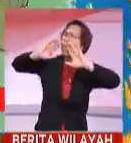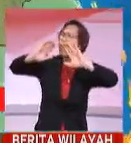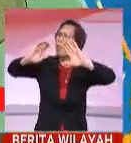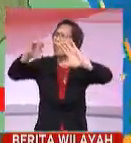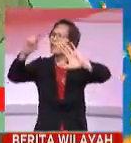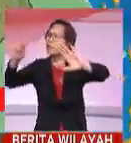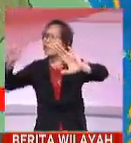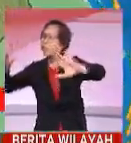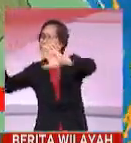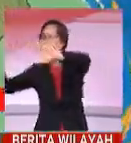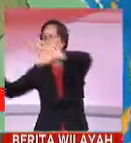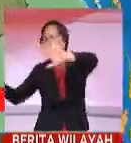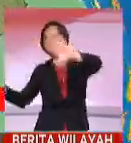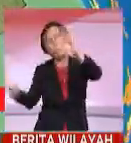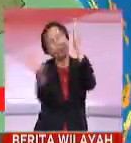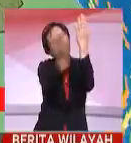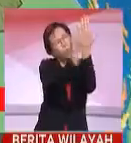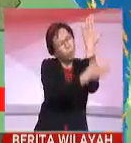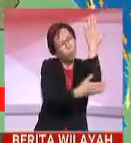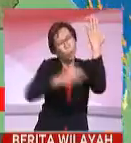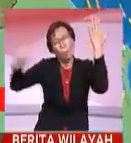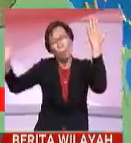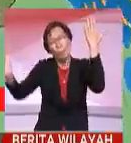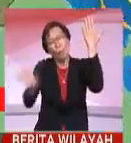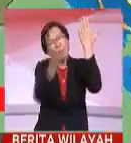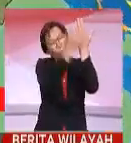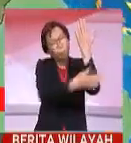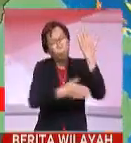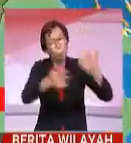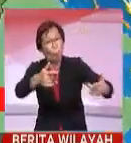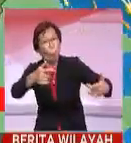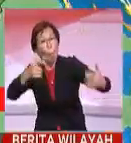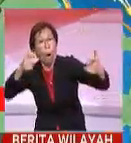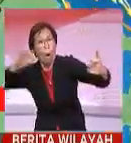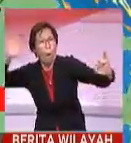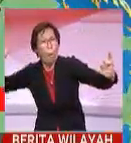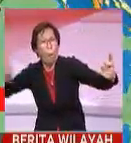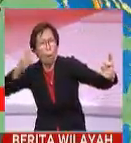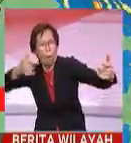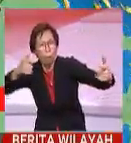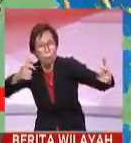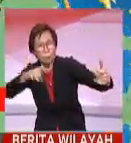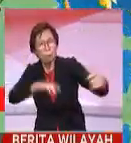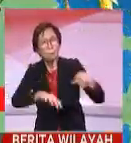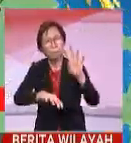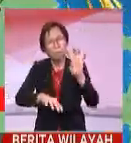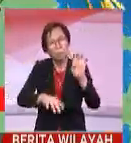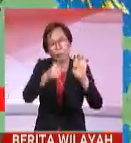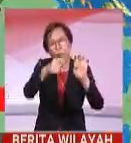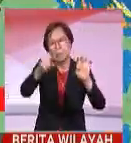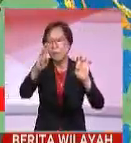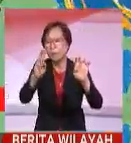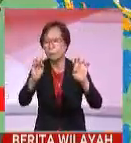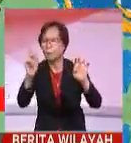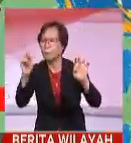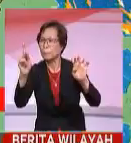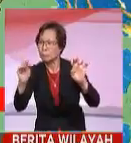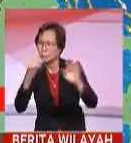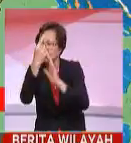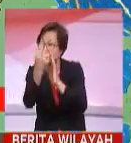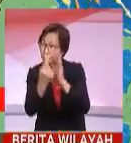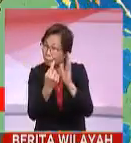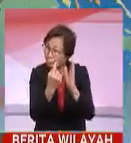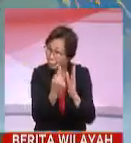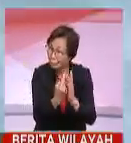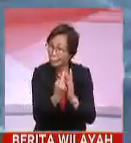menuju ke semenanjung Malaysia dengan kelajuan yang agak kencang. sekitar 40 hingga 60 km